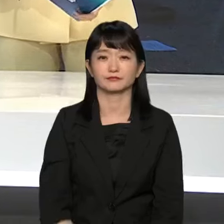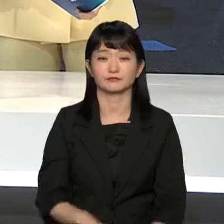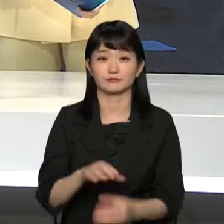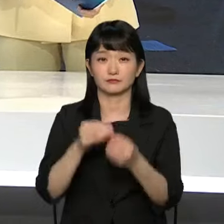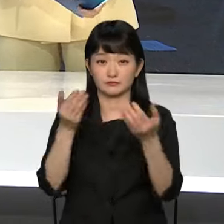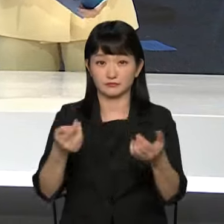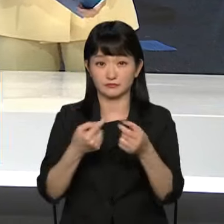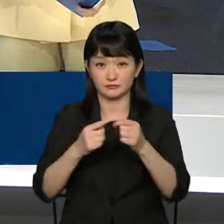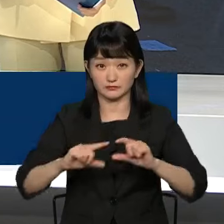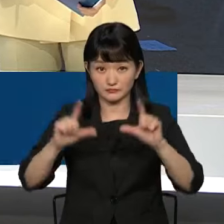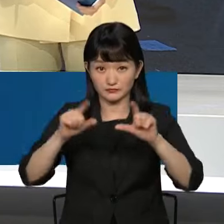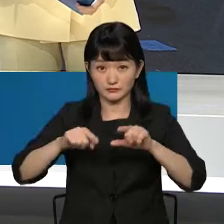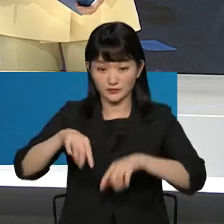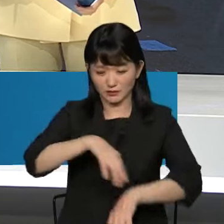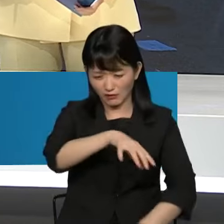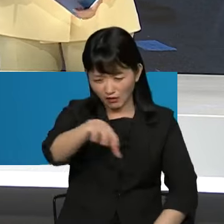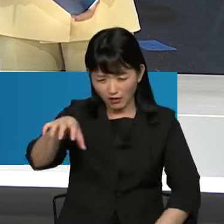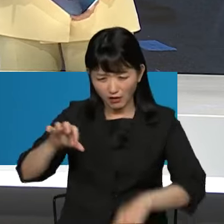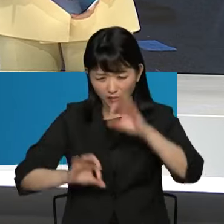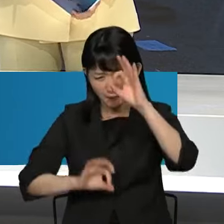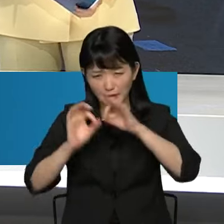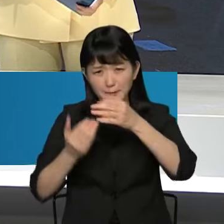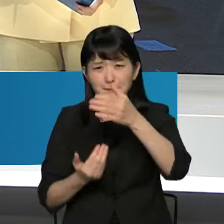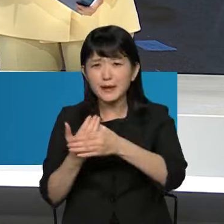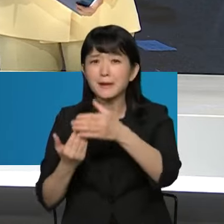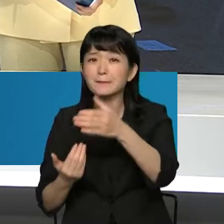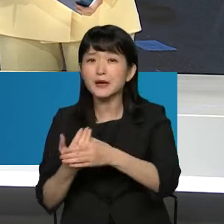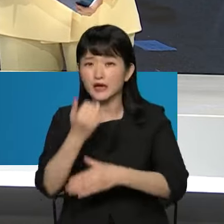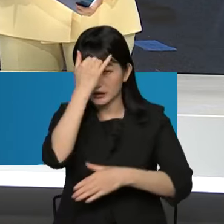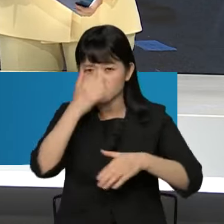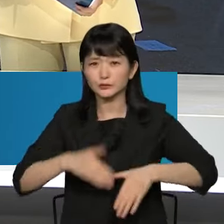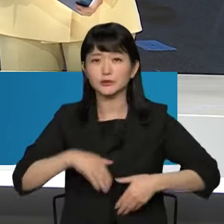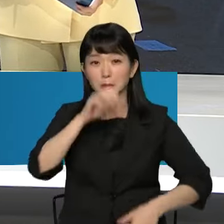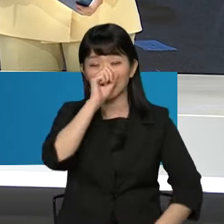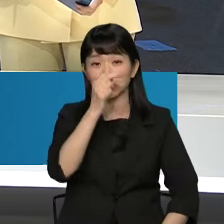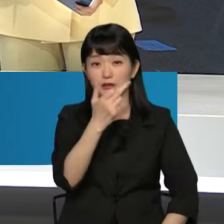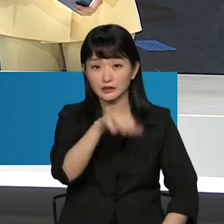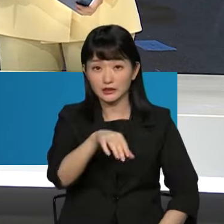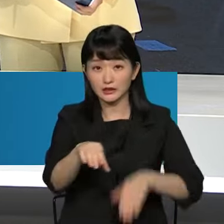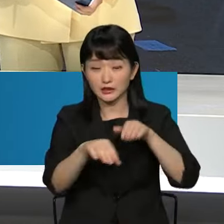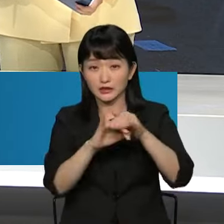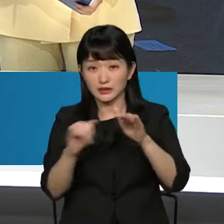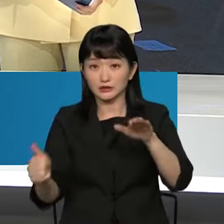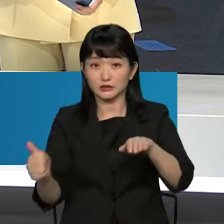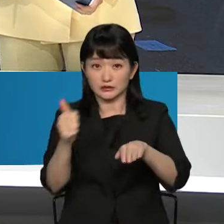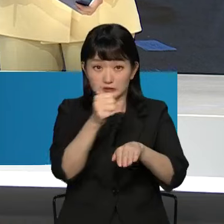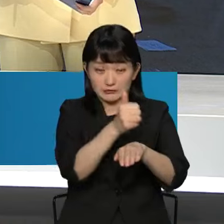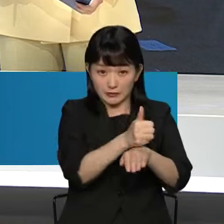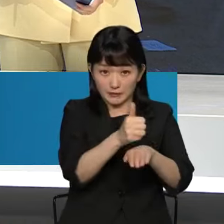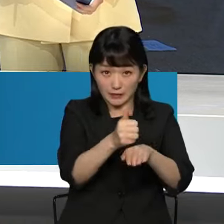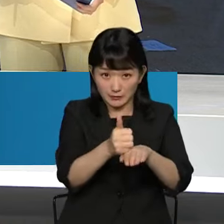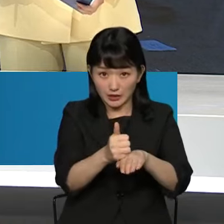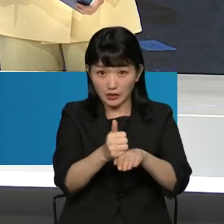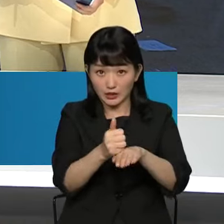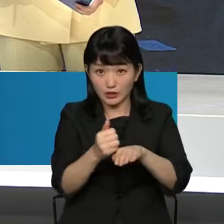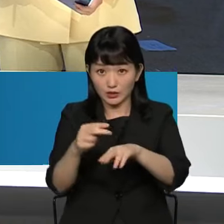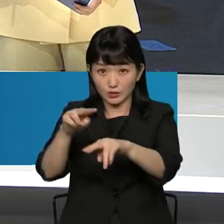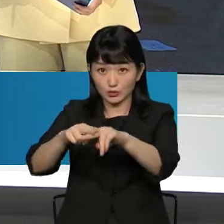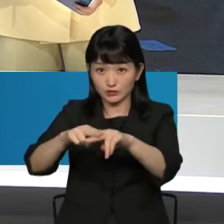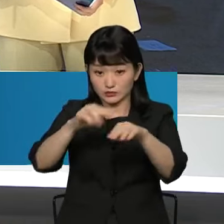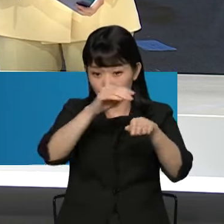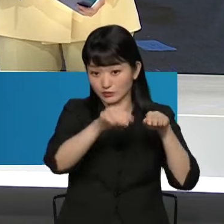연휴 첫날 곳곳에서 사고가 잇따랐습니다. 충남 저산에서는 일가족이 탄 차가 교차로 아래로 추락해 한 명이